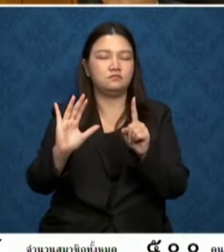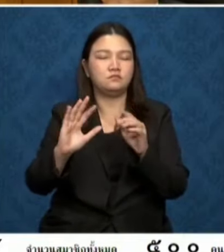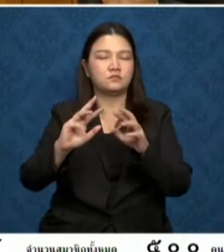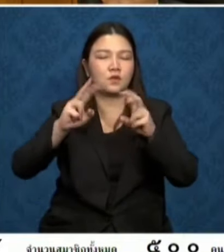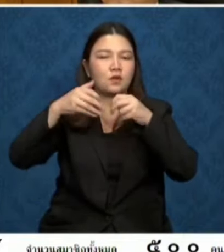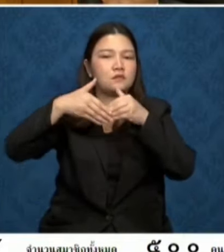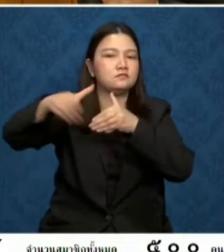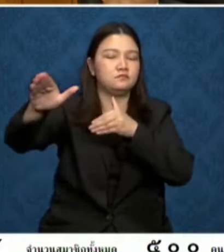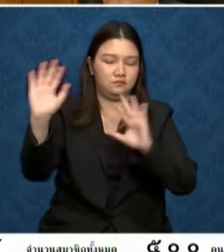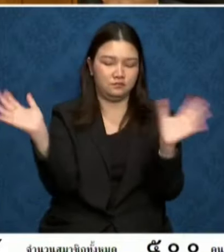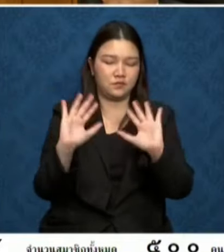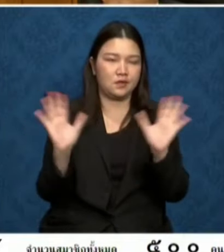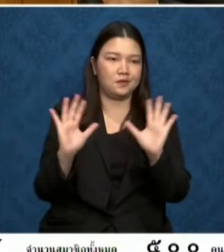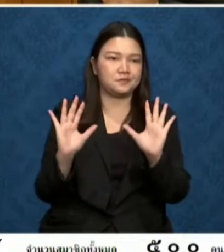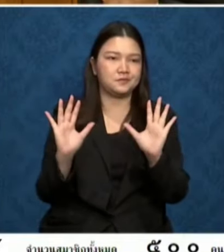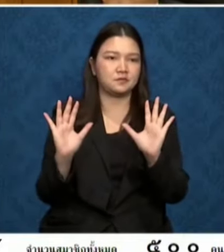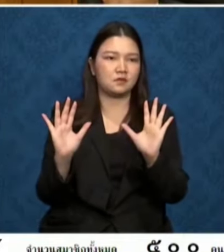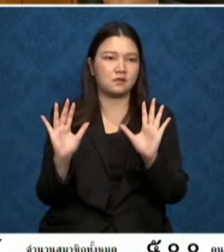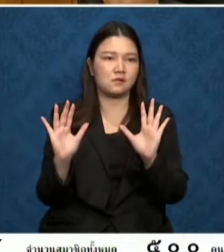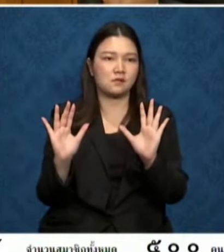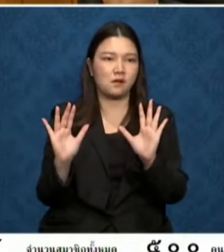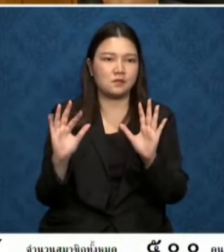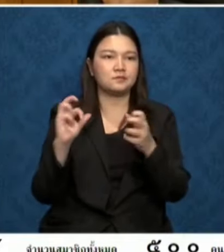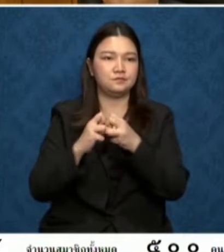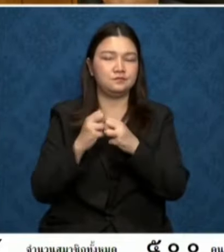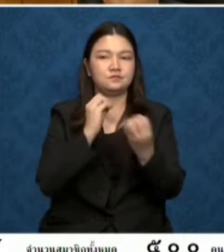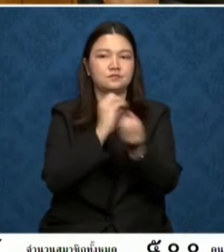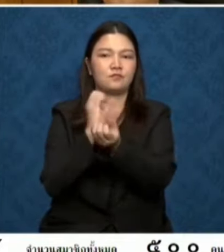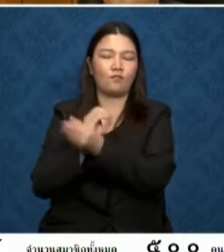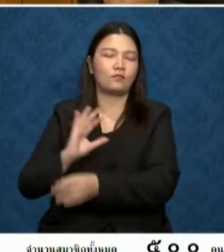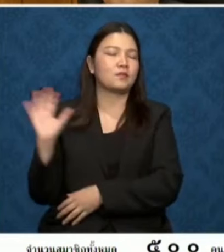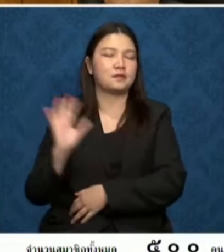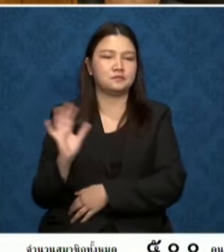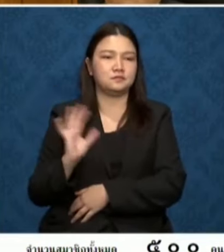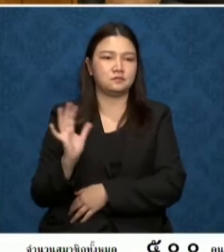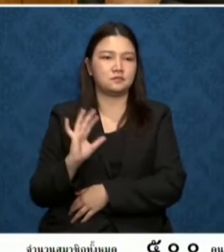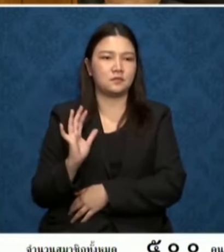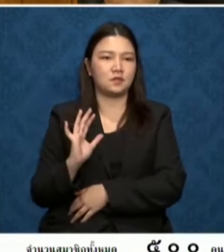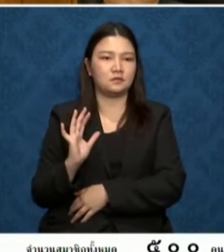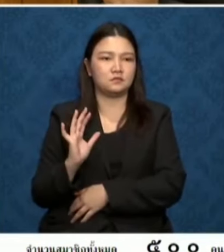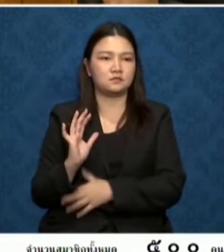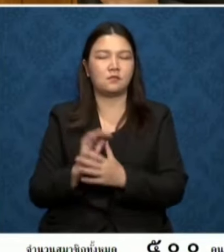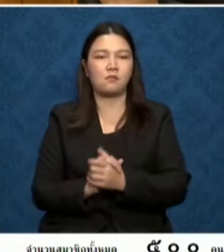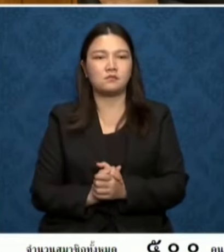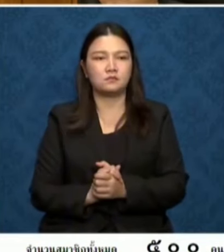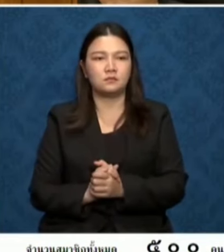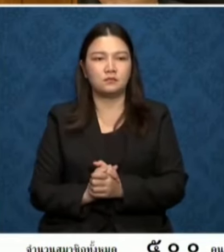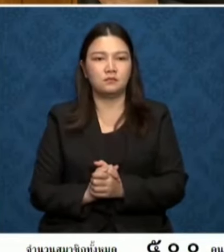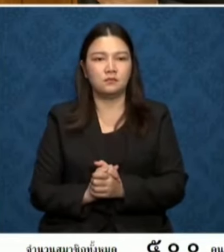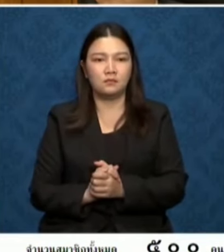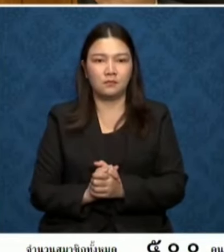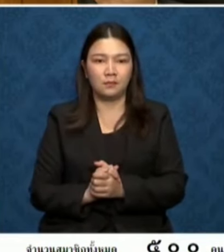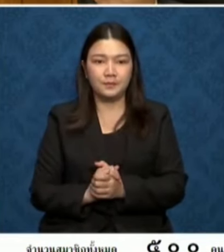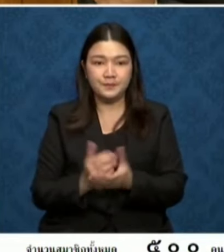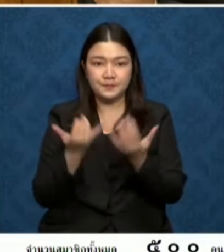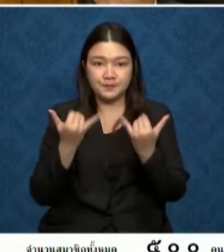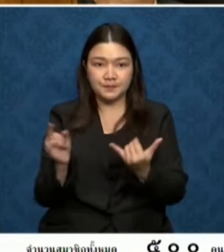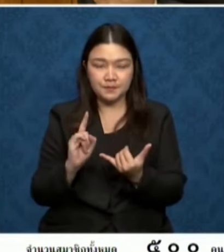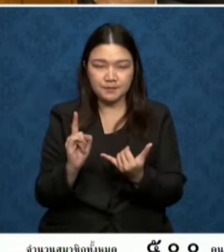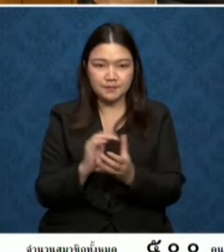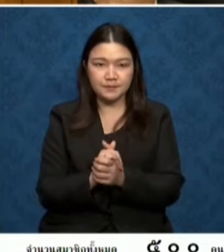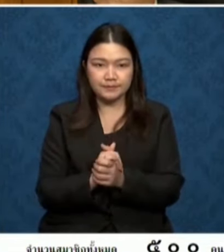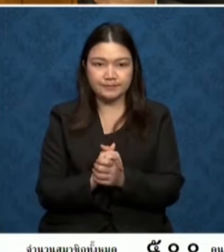การและพูดไปไกลผมคิดว่ามันก็จะสร้างปัญหามากกว่าเป็นผลดีกับการพิจารณางบประมาณในชั้นนี้นะครับเพราะฉะนั้นทุกส่วน